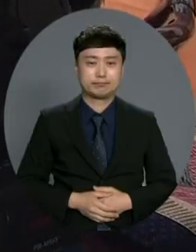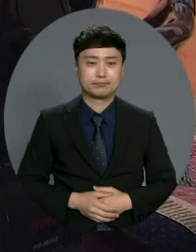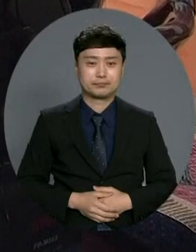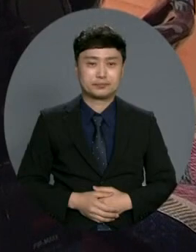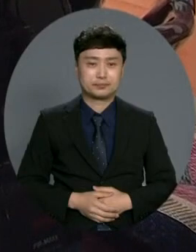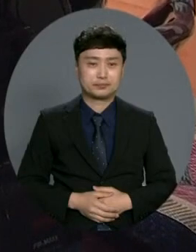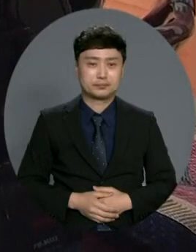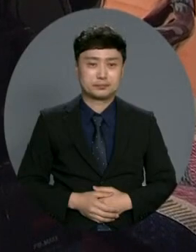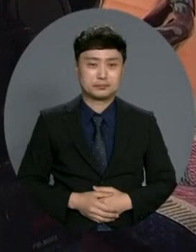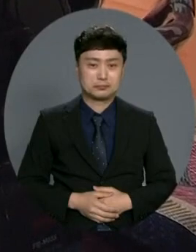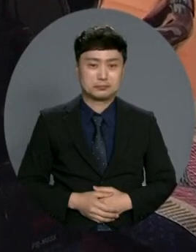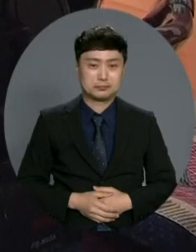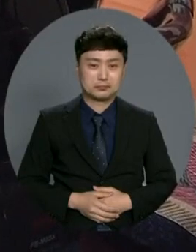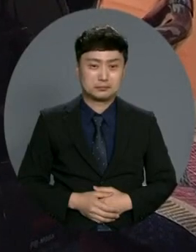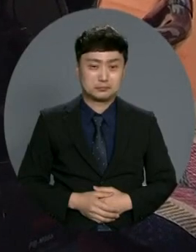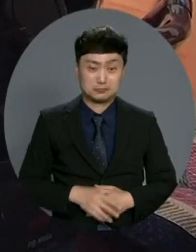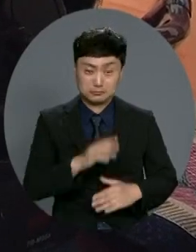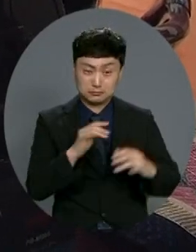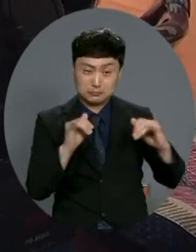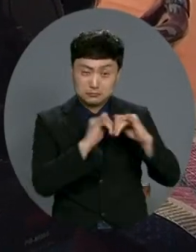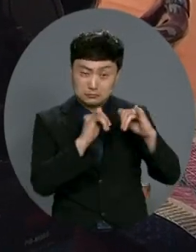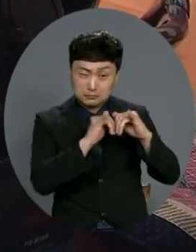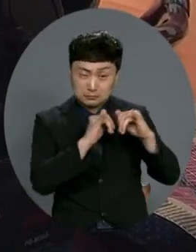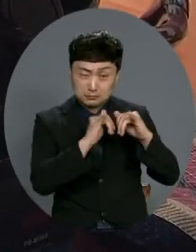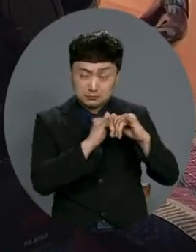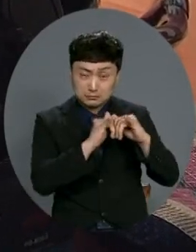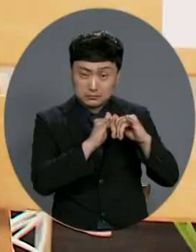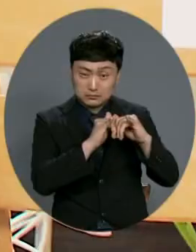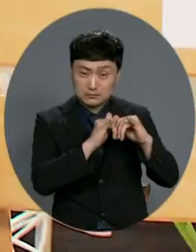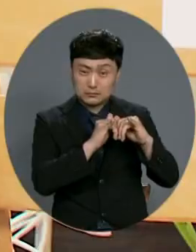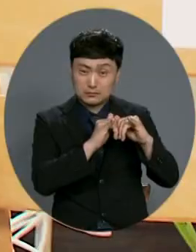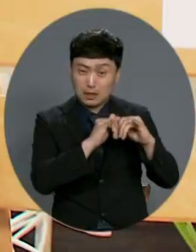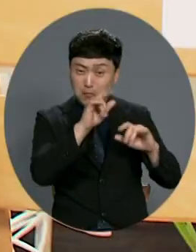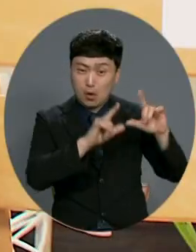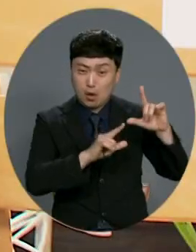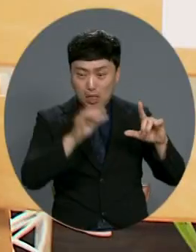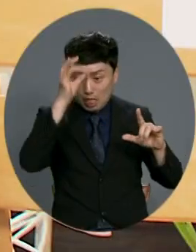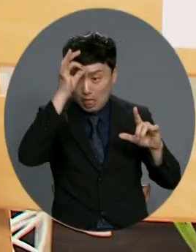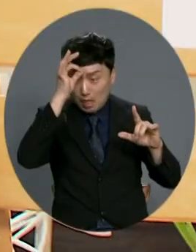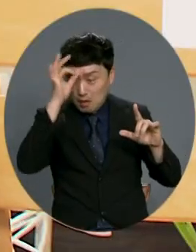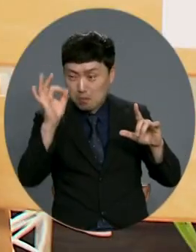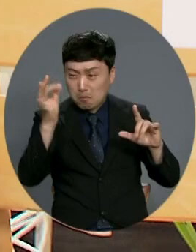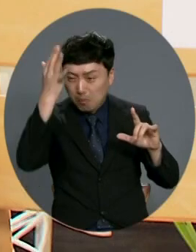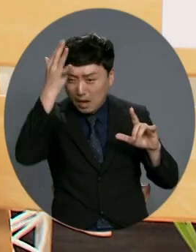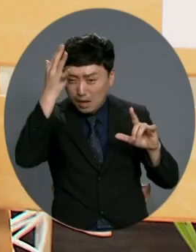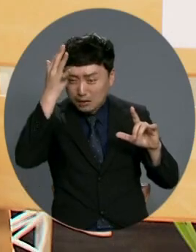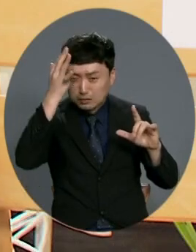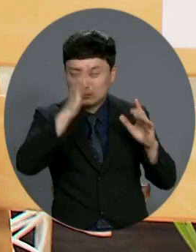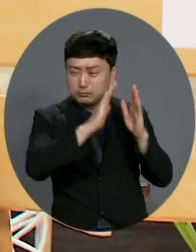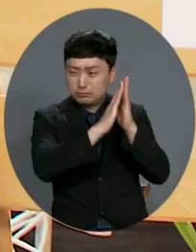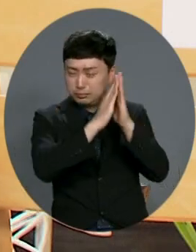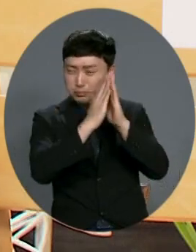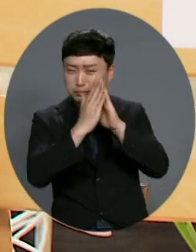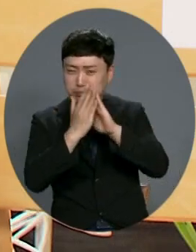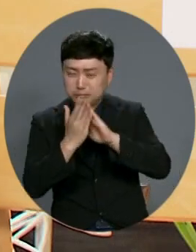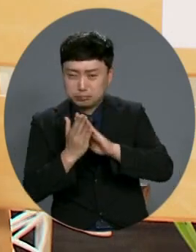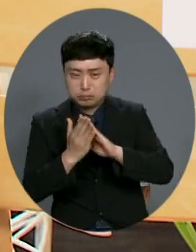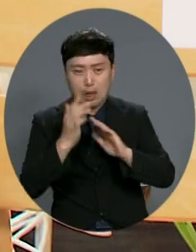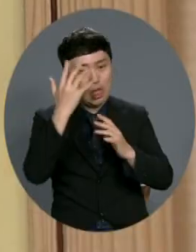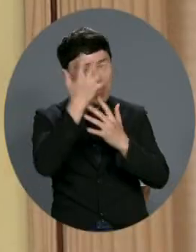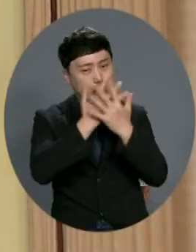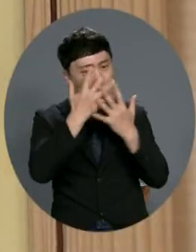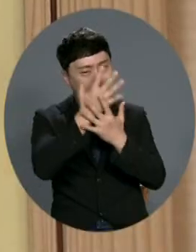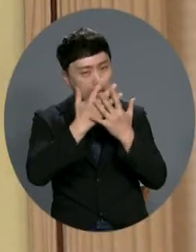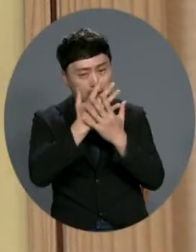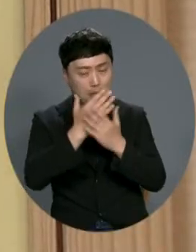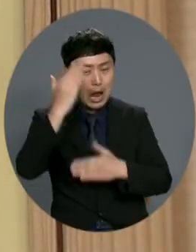참혹한 전쟁의 기억이 점점 희미해져가는 첨단 과학의 시대에도 한반도는 북의 핵 위협과 주변 강대국 사이